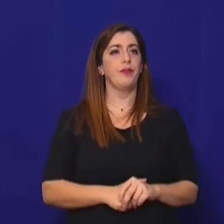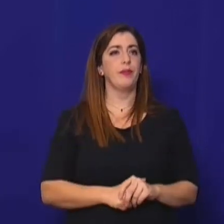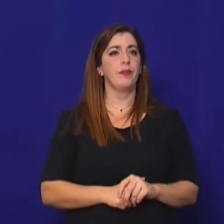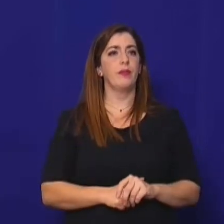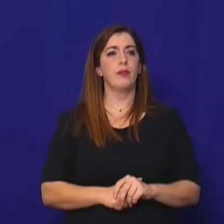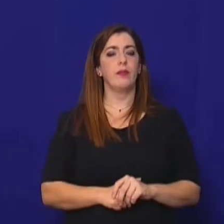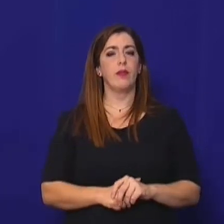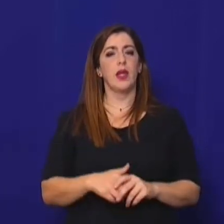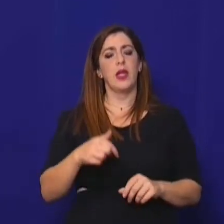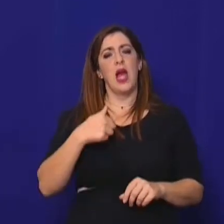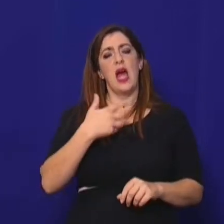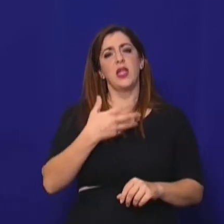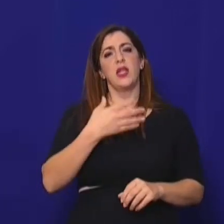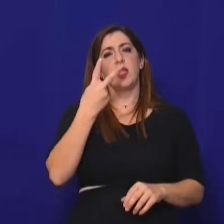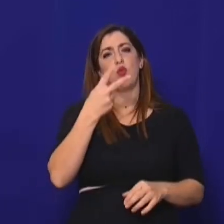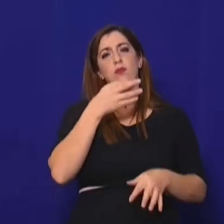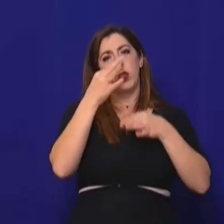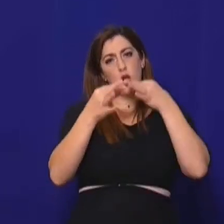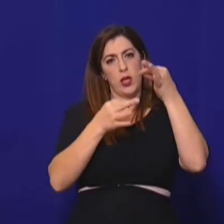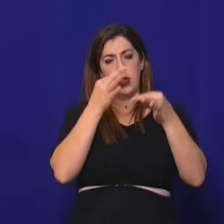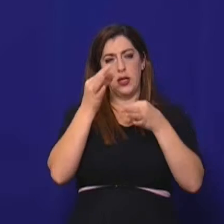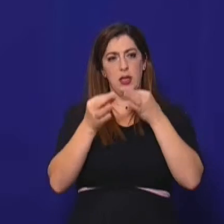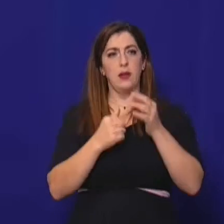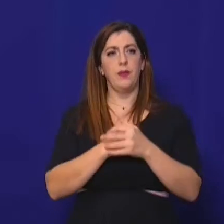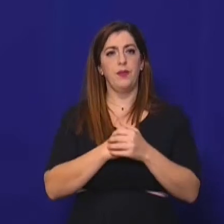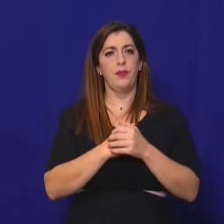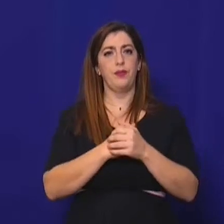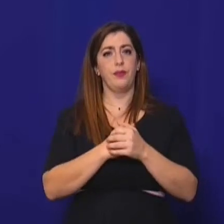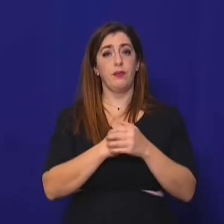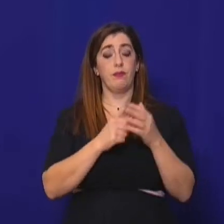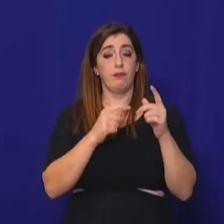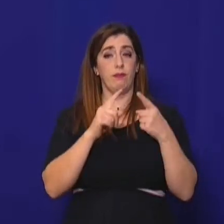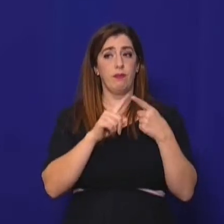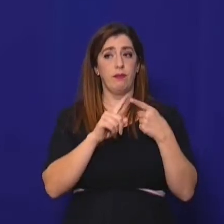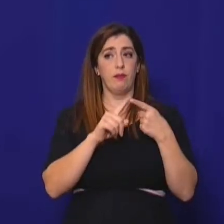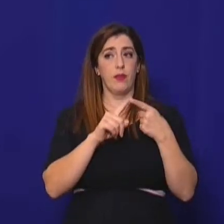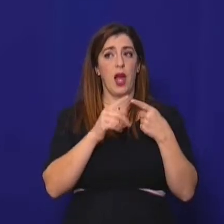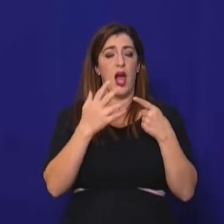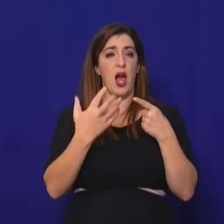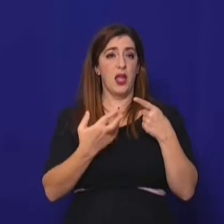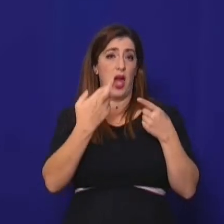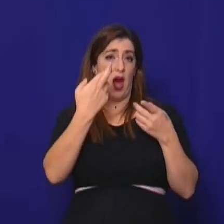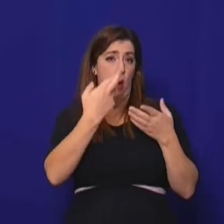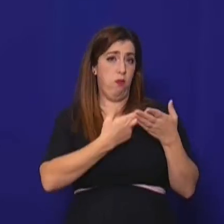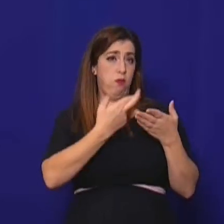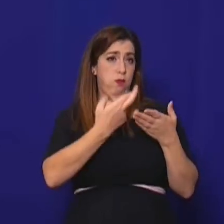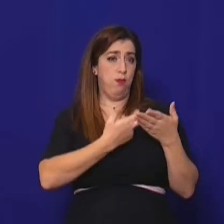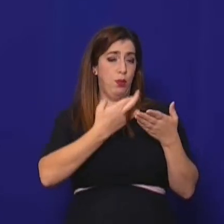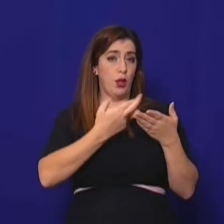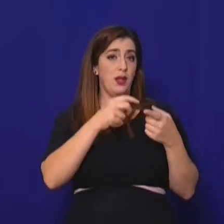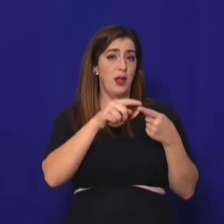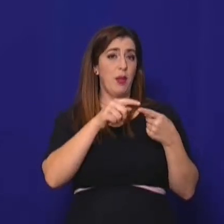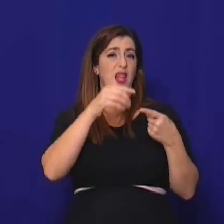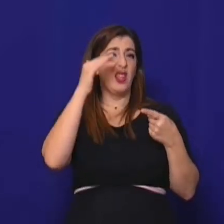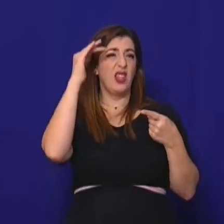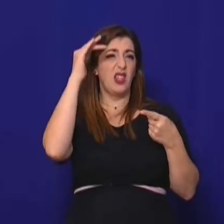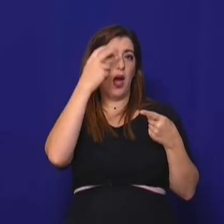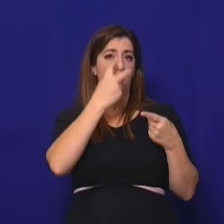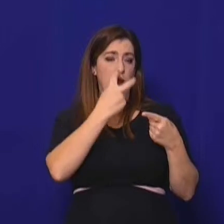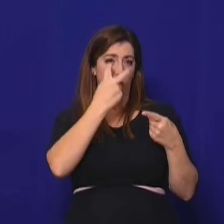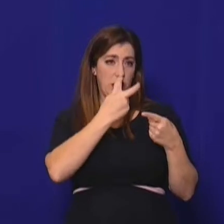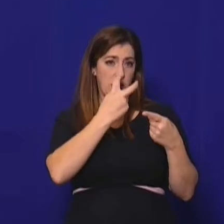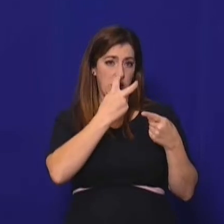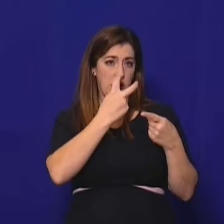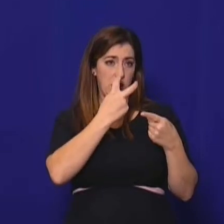News, żewġ mistoqsijiet jekk ma jimpurtax. Waslunna rapporti ta' residenzi ta' anzjani illi minnhom qegħdin jaċċettaw